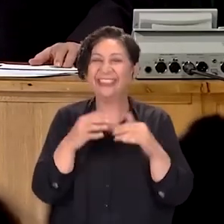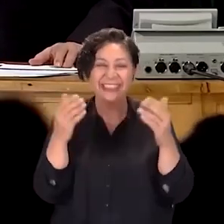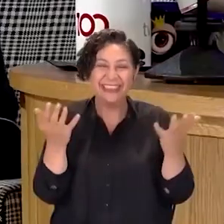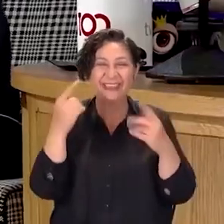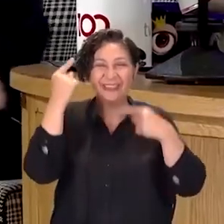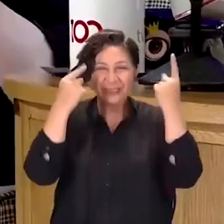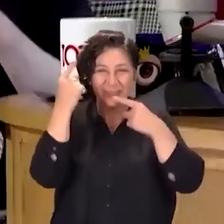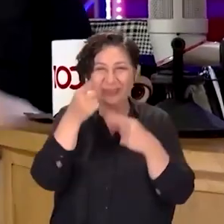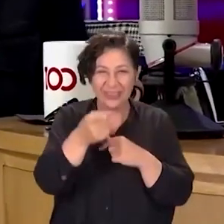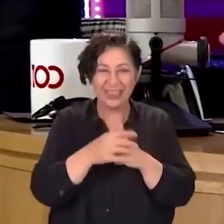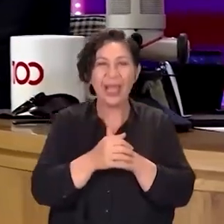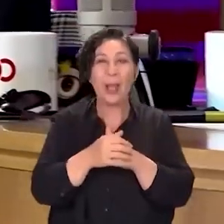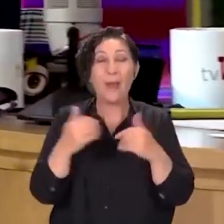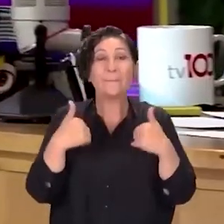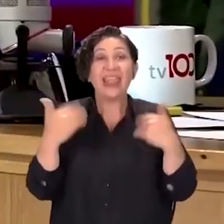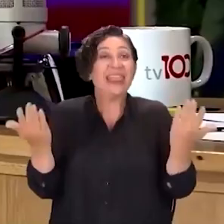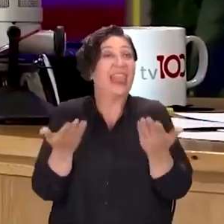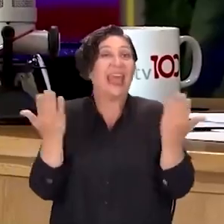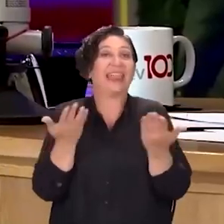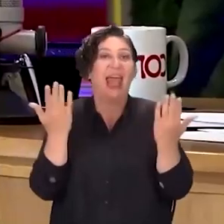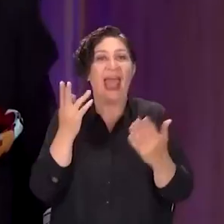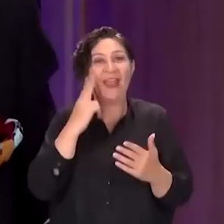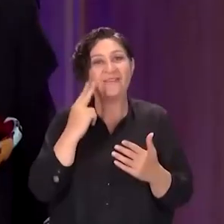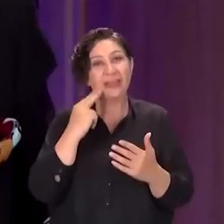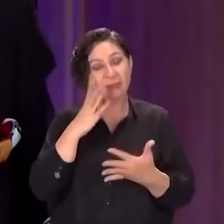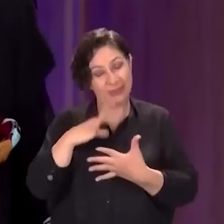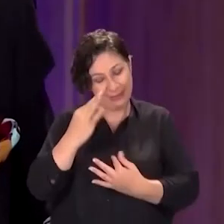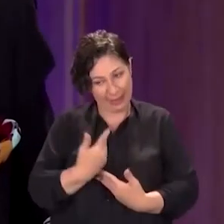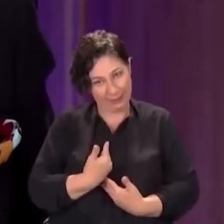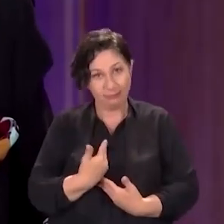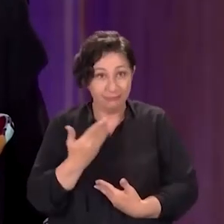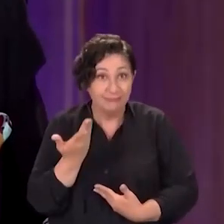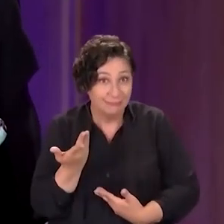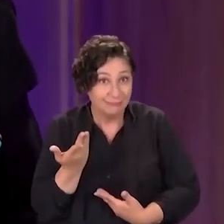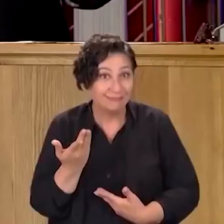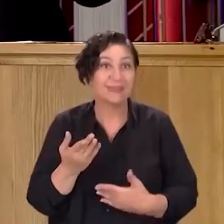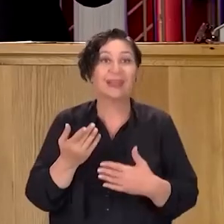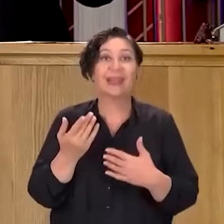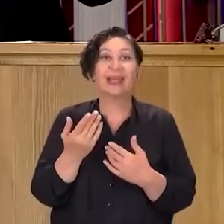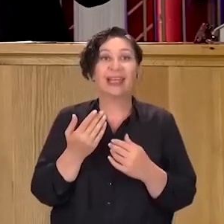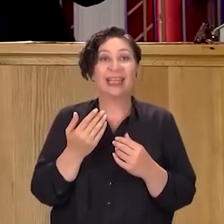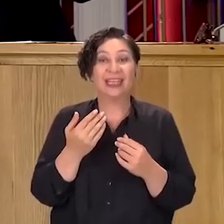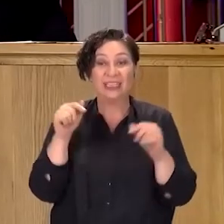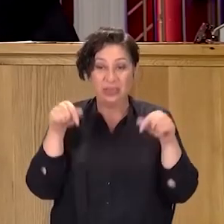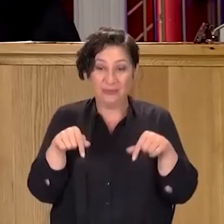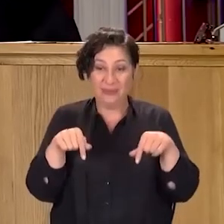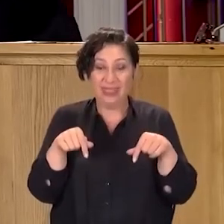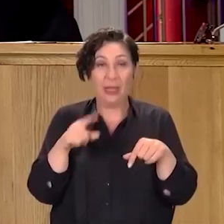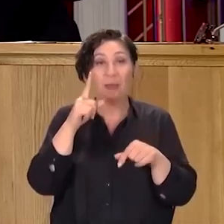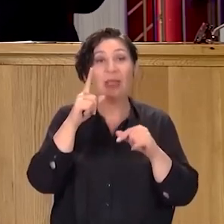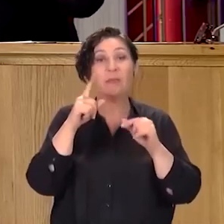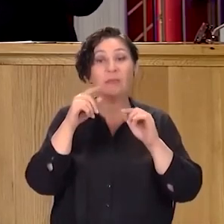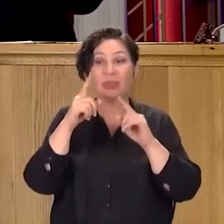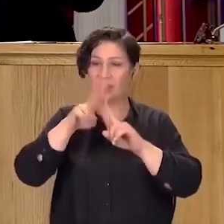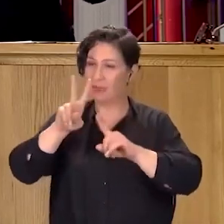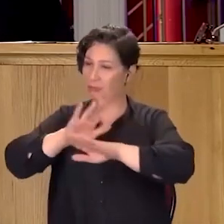Yani düşün ki ben ne kadar efendi bir insanım, değil mi? Ondan sonra şimdi bir